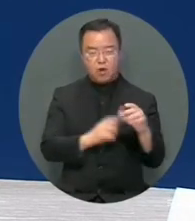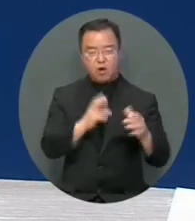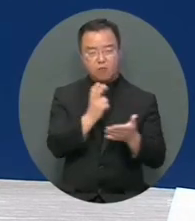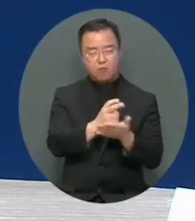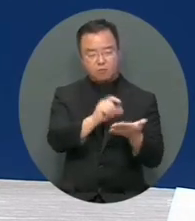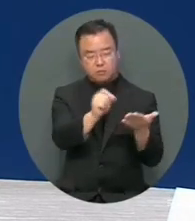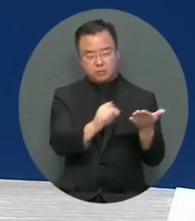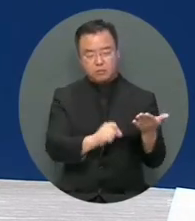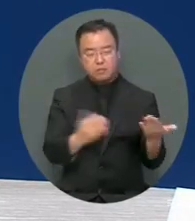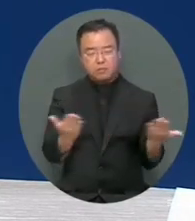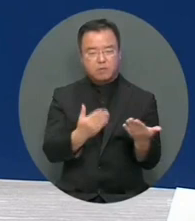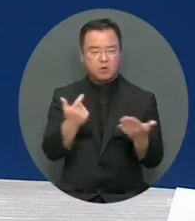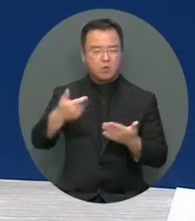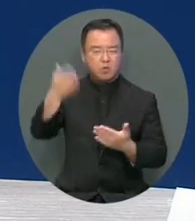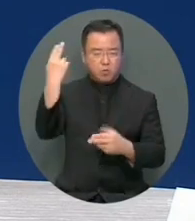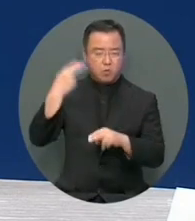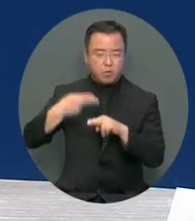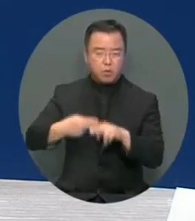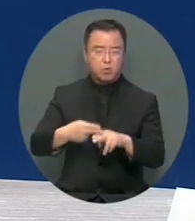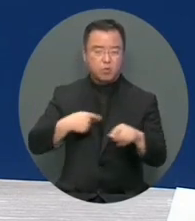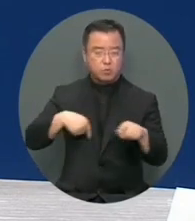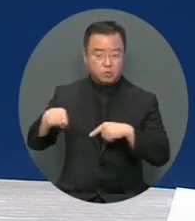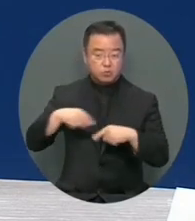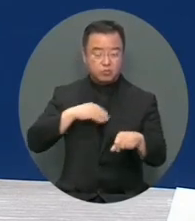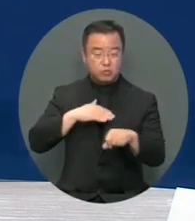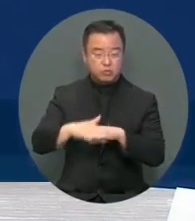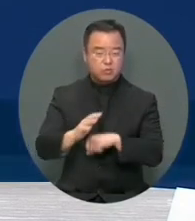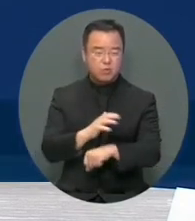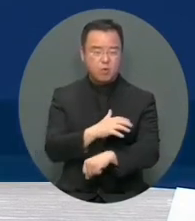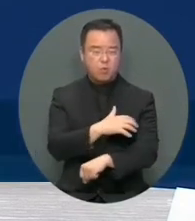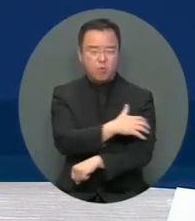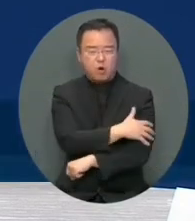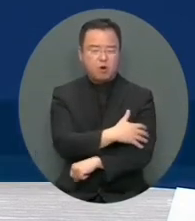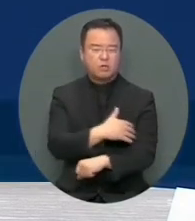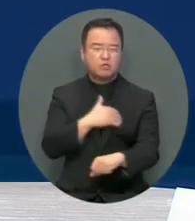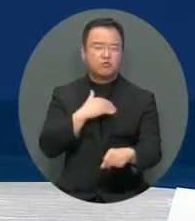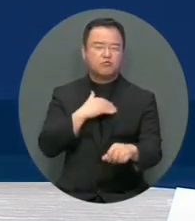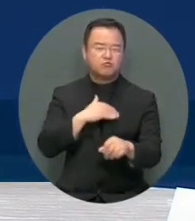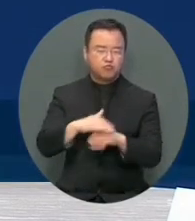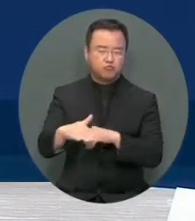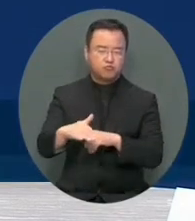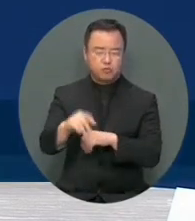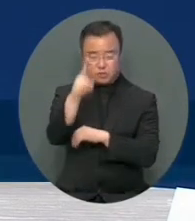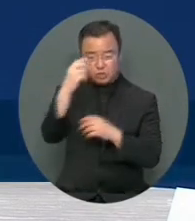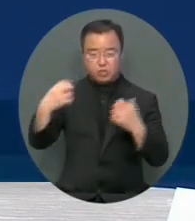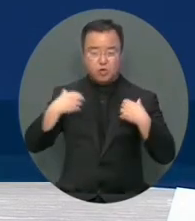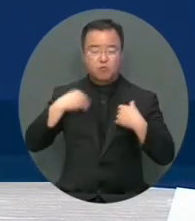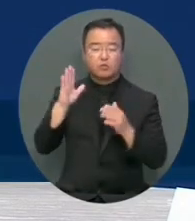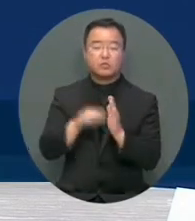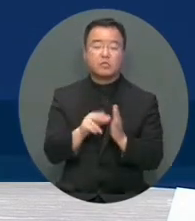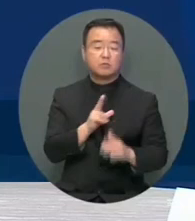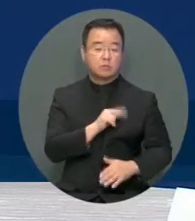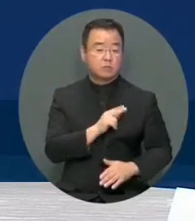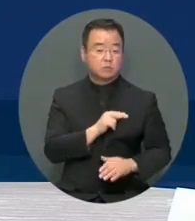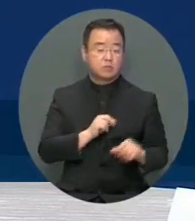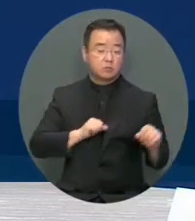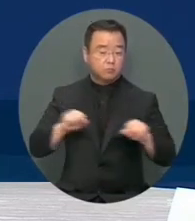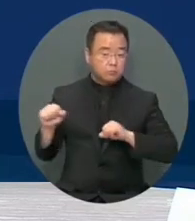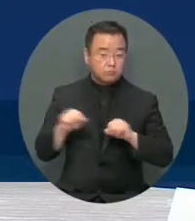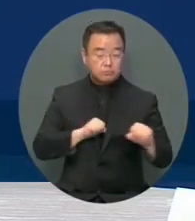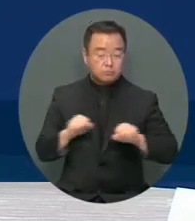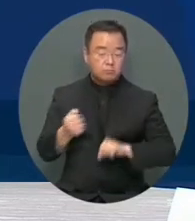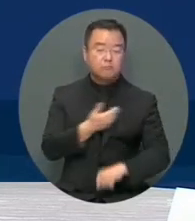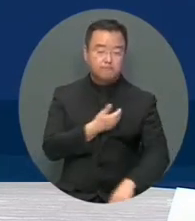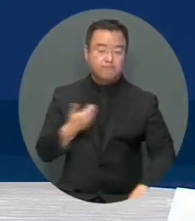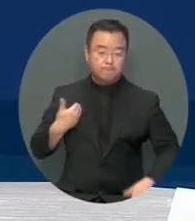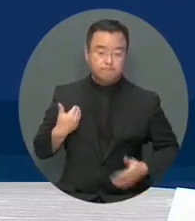과거 독재주의나 권위주의 정부 시대에 의원들의 정상적인 의정 활동을